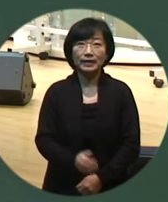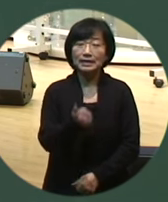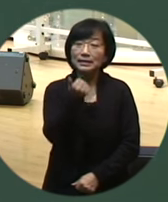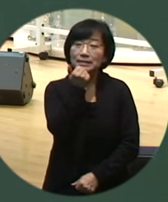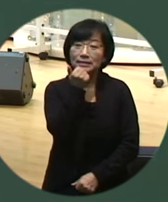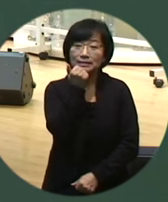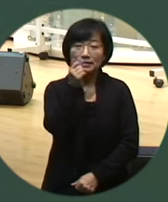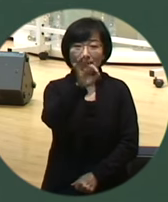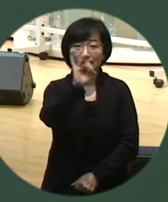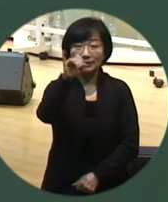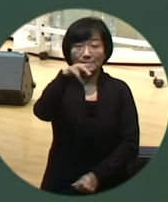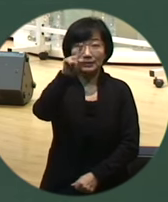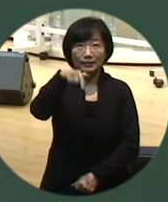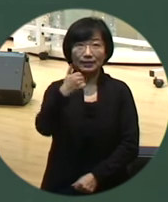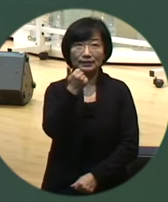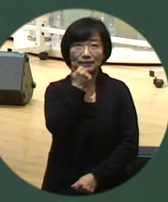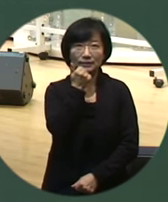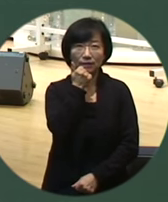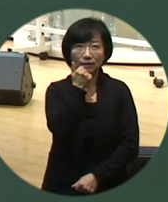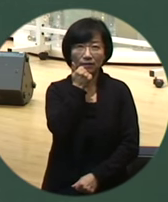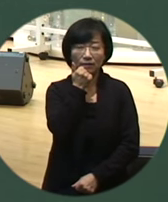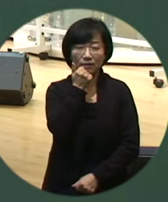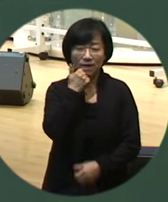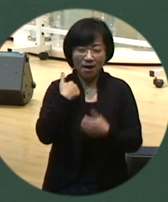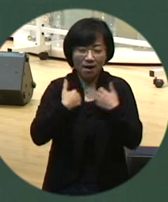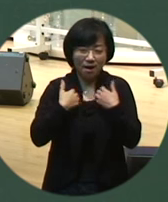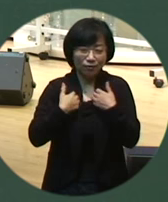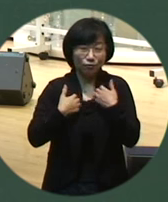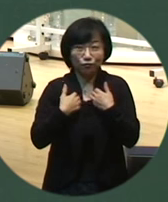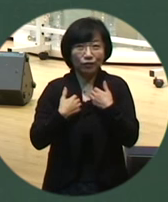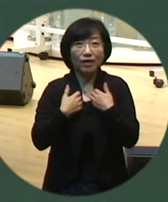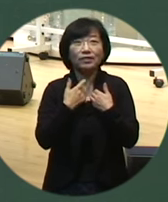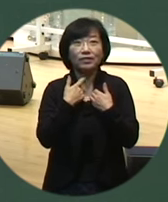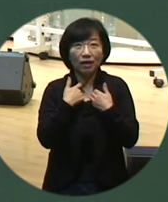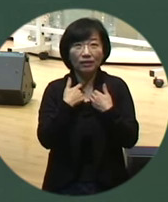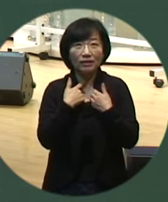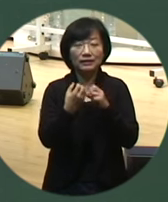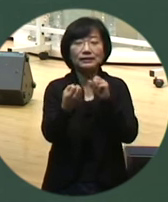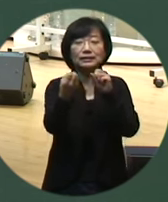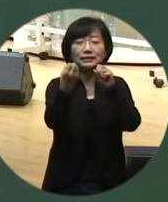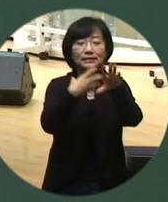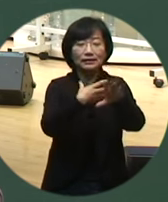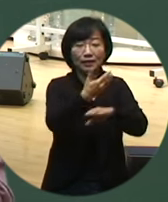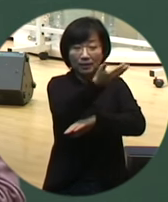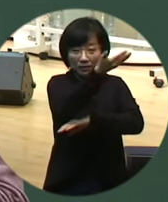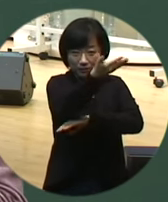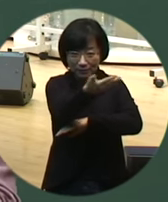이삭이 누린 응답의 흐름입니다. It is a flow of answers that Isaac enjoyed.